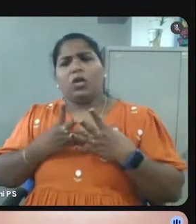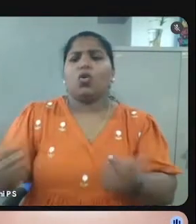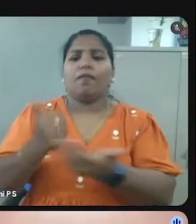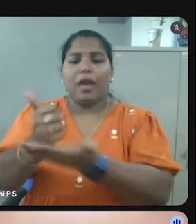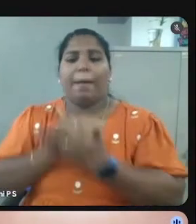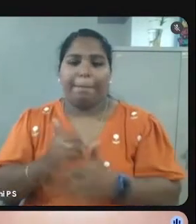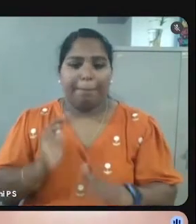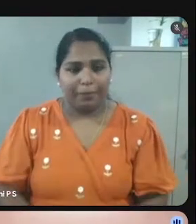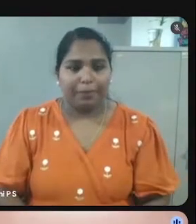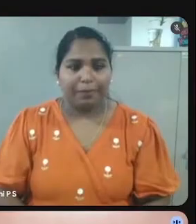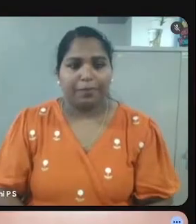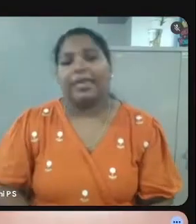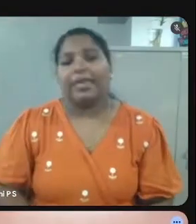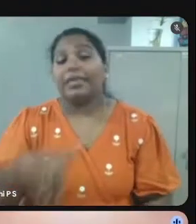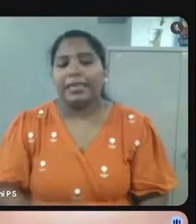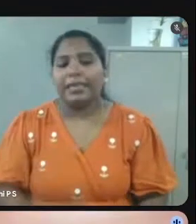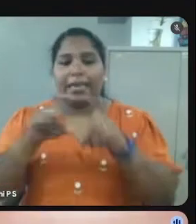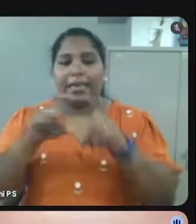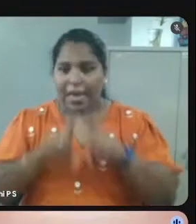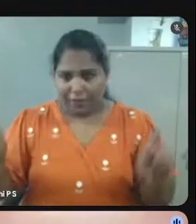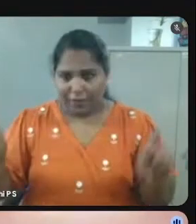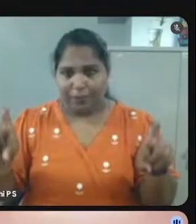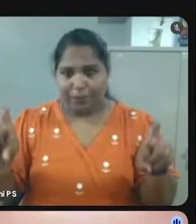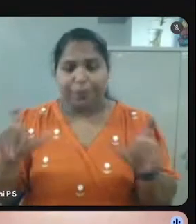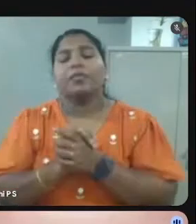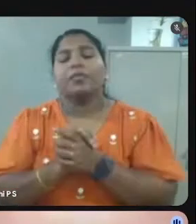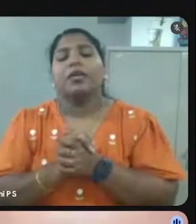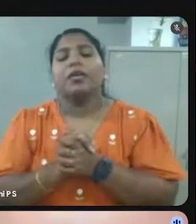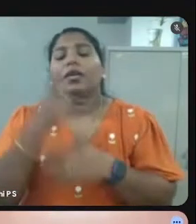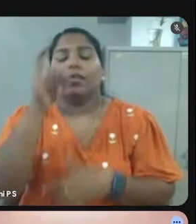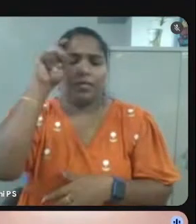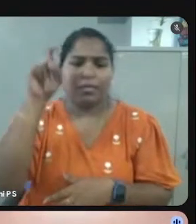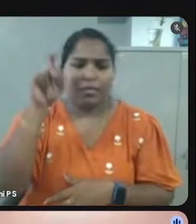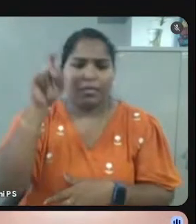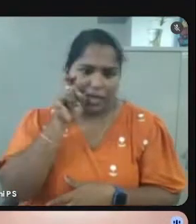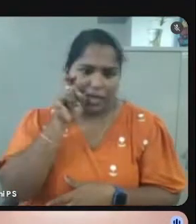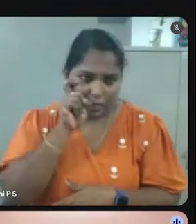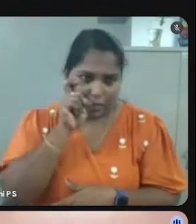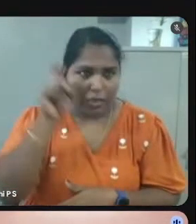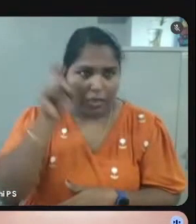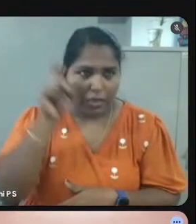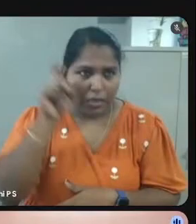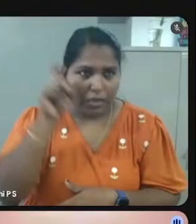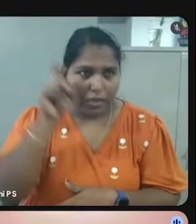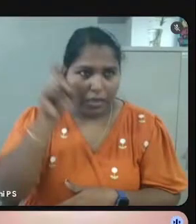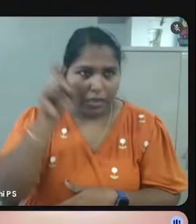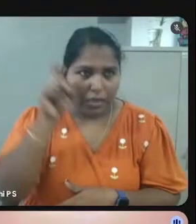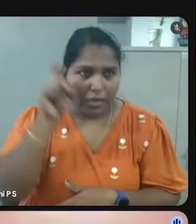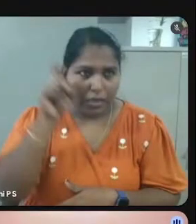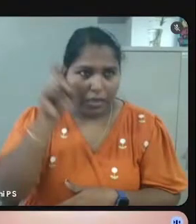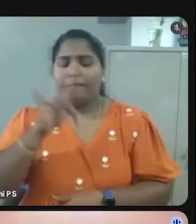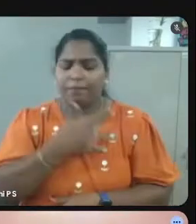രണ്ടാമത്തത് വാല്യൂ ക്ലാരിഫിക്കേഷൻസ് ആണ്. ഇത് സെക്ഷുവൽ വാല്യൂസിന് എന്താണ് പറയുന്നത്, ഒരു സെക്ഷുവൽ പ്രിഫറൻസും